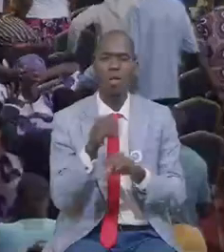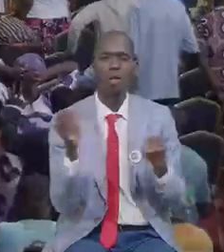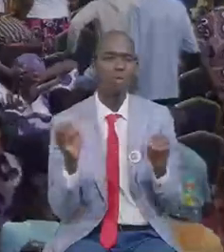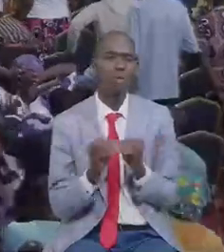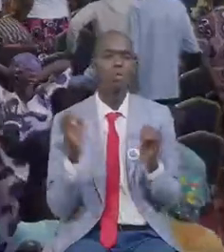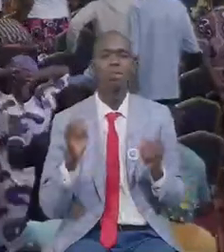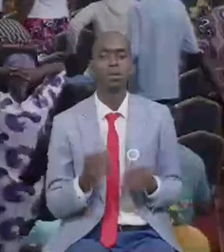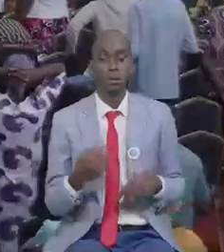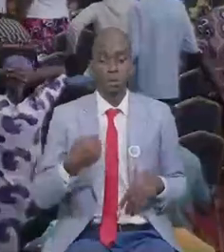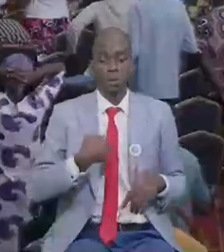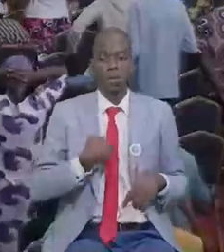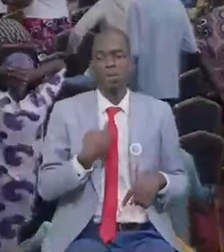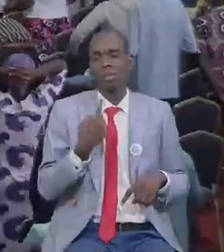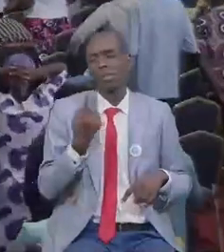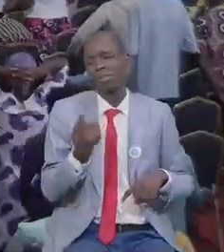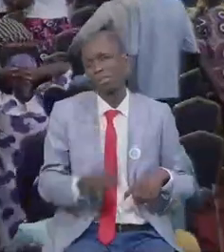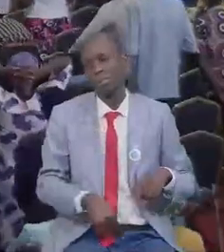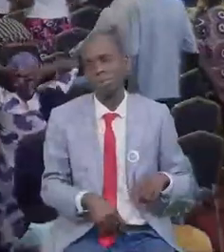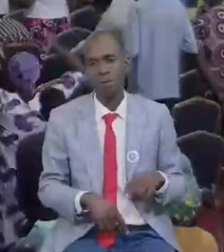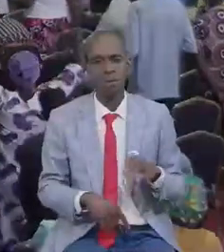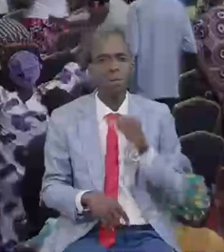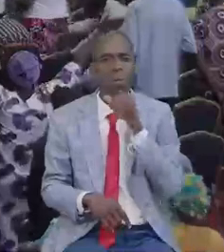Je ne peux pas.